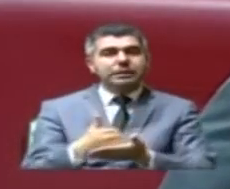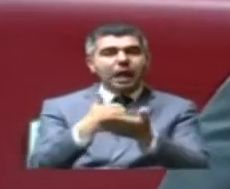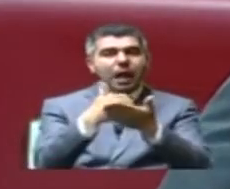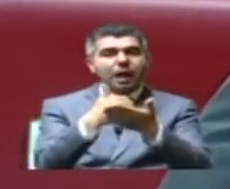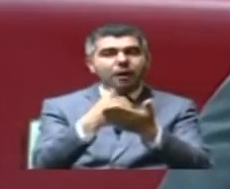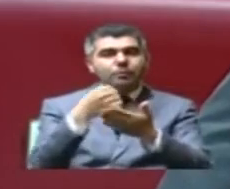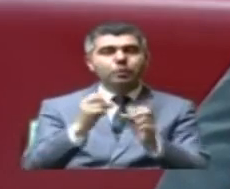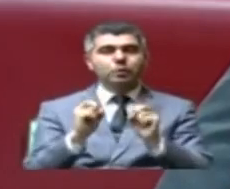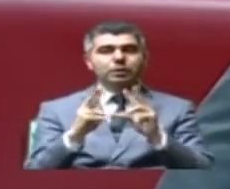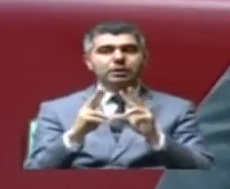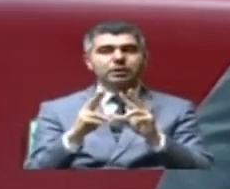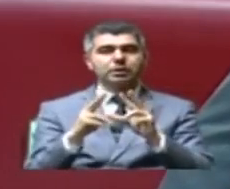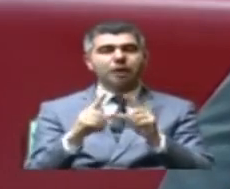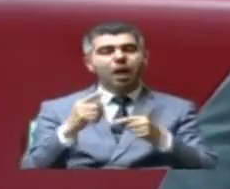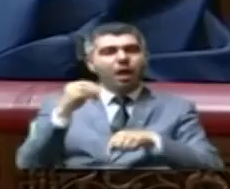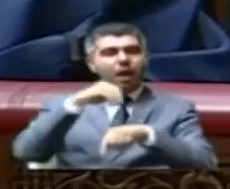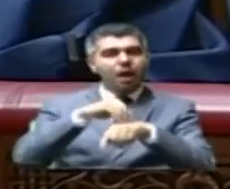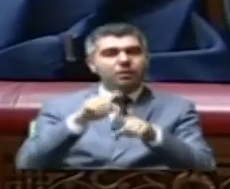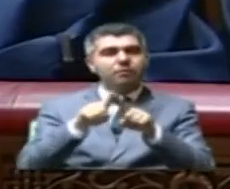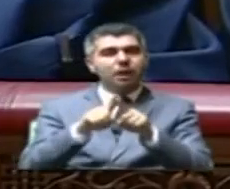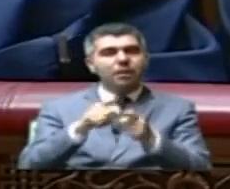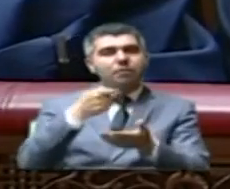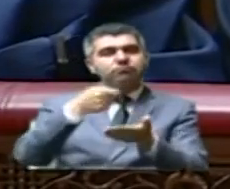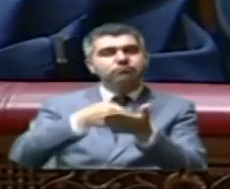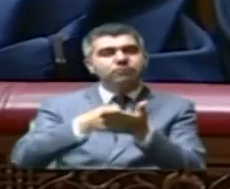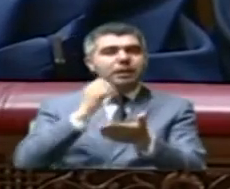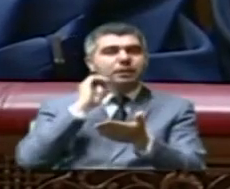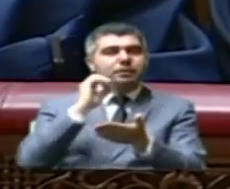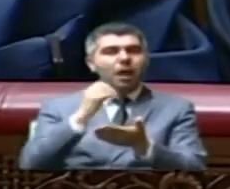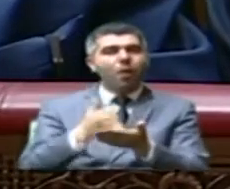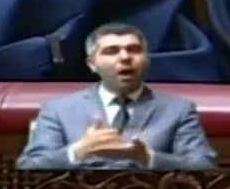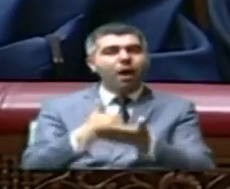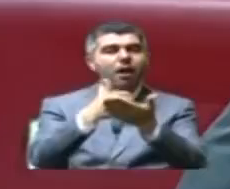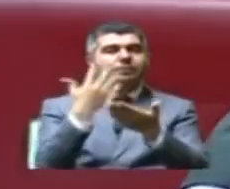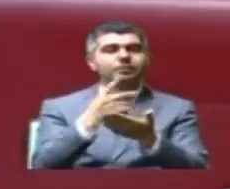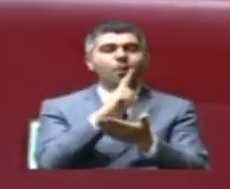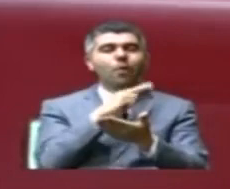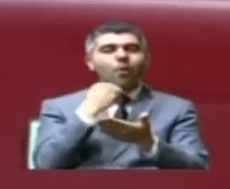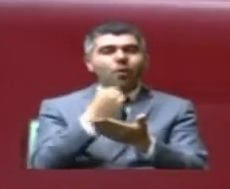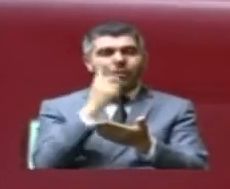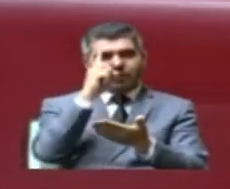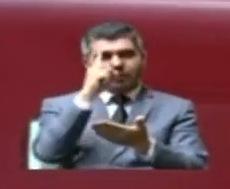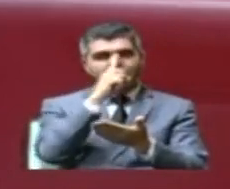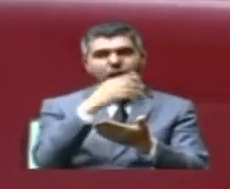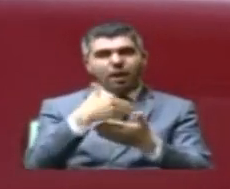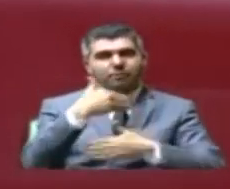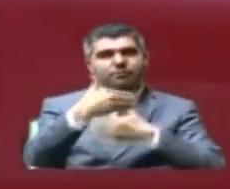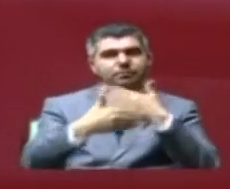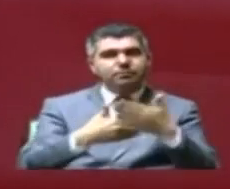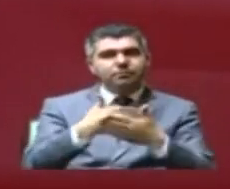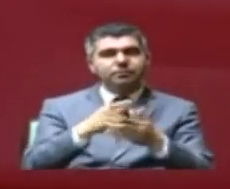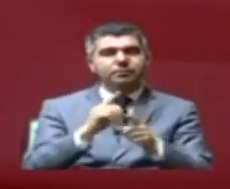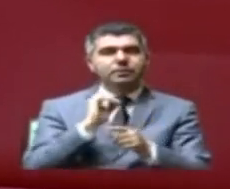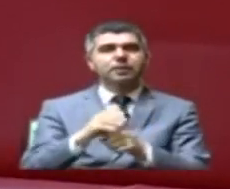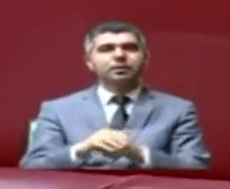وحنا مستعدين ندافع عليه باش عاود نردو ذاك لابيم خصكم غير انتما تكونوا ان شاء الله رب العالمين تشبر فييه